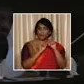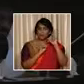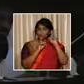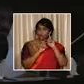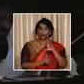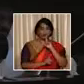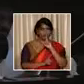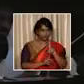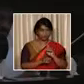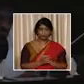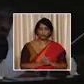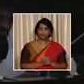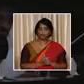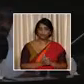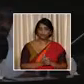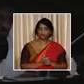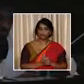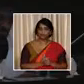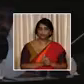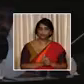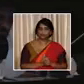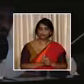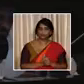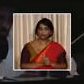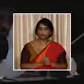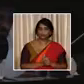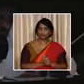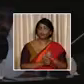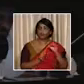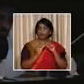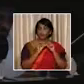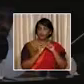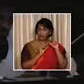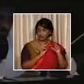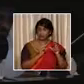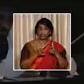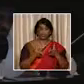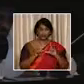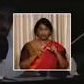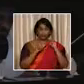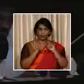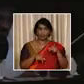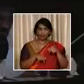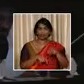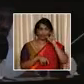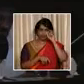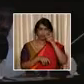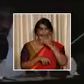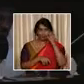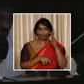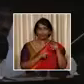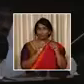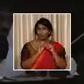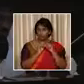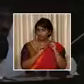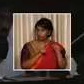தளங்கள் பிபிசியினுடைய செய்தியிலே, பிபிசியினுடைய யூடியூப் தளங்களிலே இதனை இன்றும் நாங்கள் பார்க்கக்கூடியதாக இருக்கிறது. பாபு கஜேந்தினி இவரது